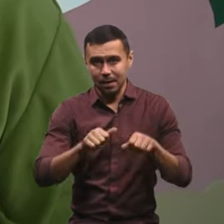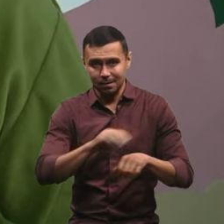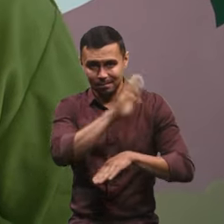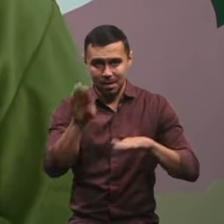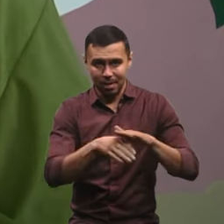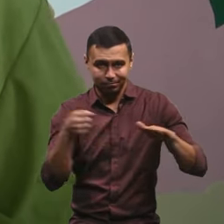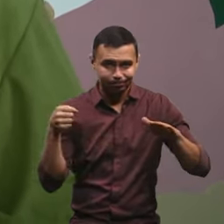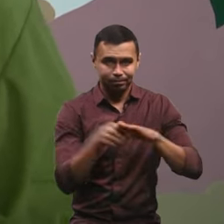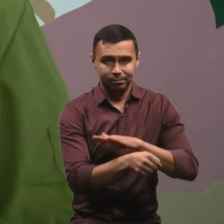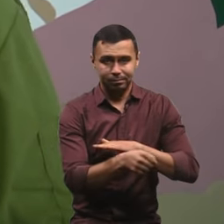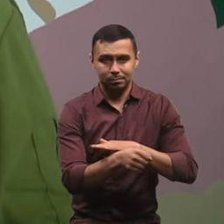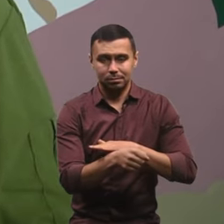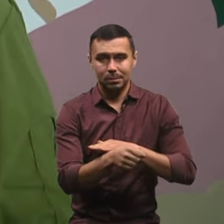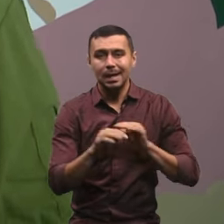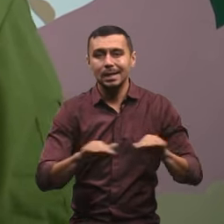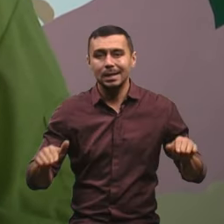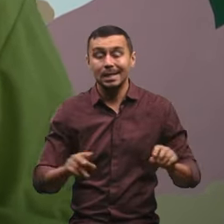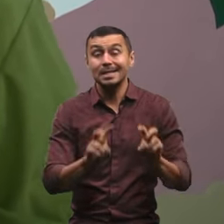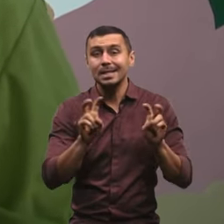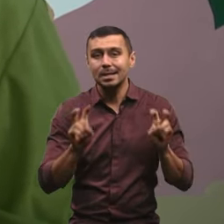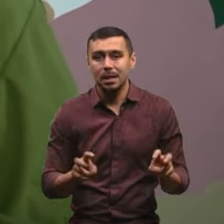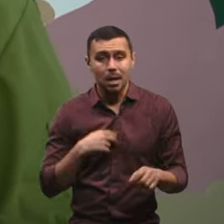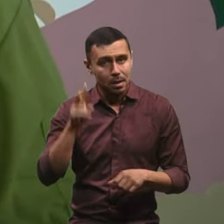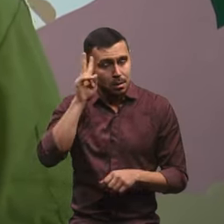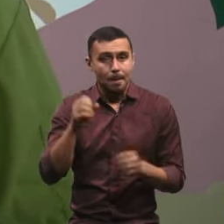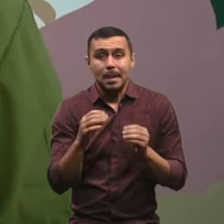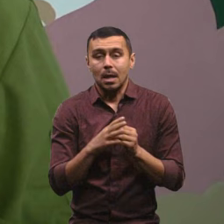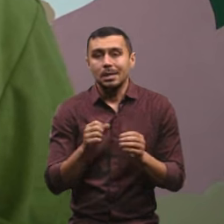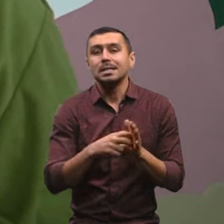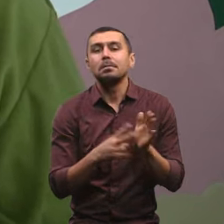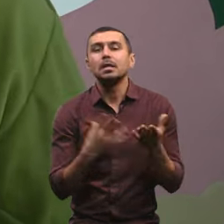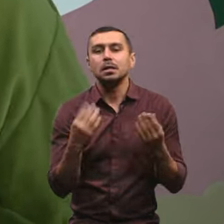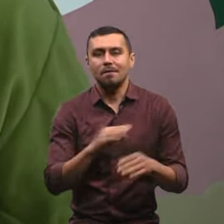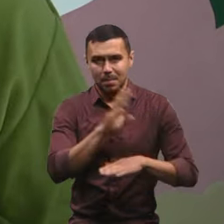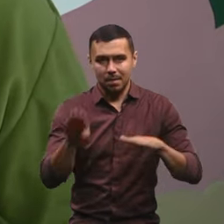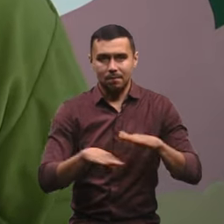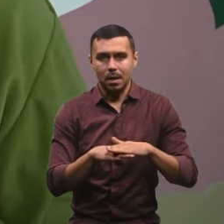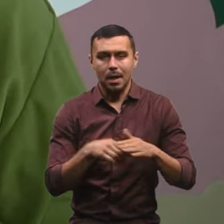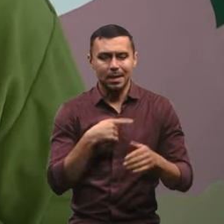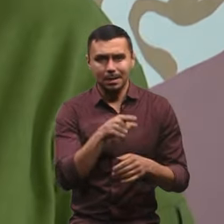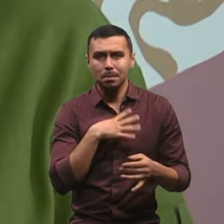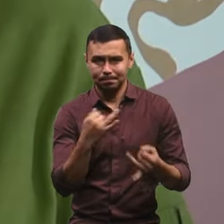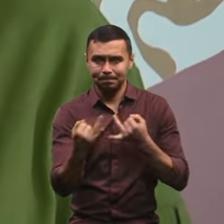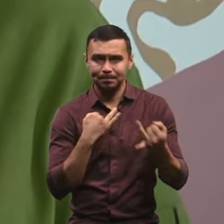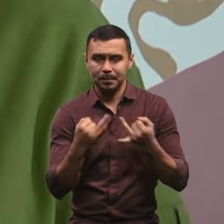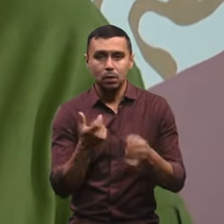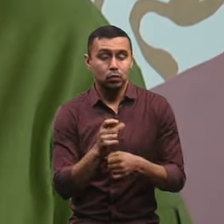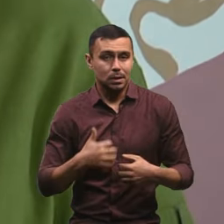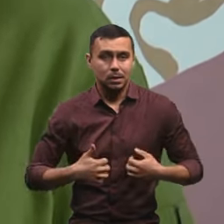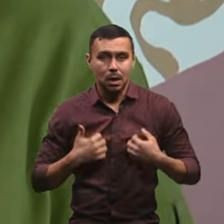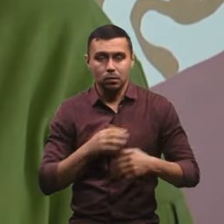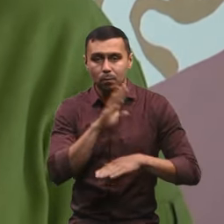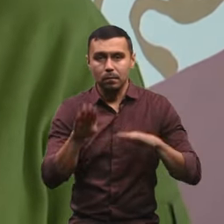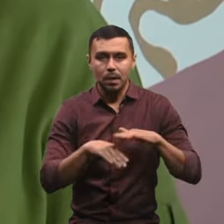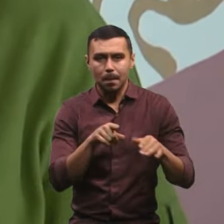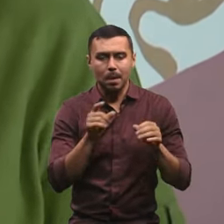цих дітей. І діти сиділи, я не знаю, 15-17 днів в підвалі. Бо я з ними розмовляла. Дуже страшно на підвалах,